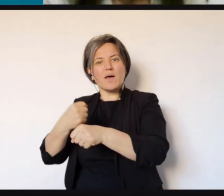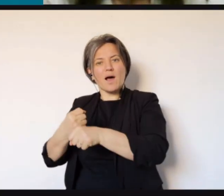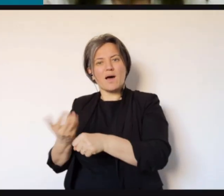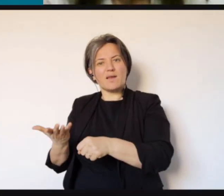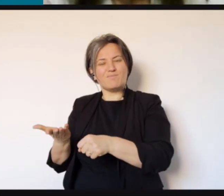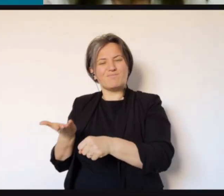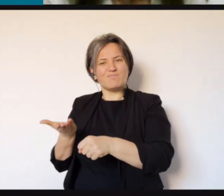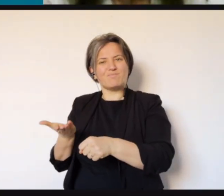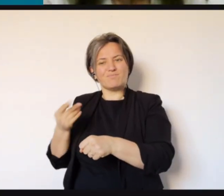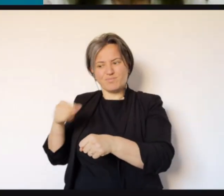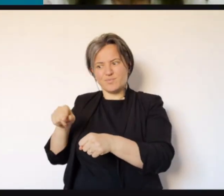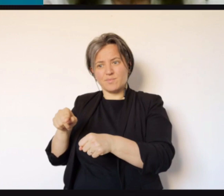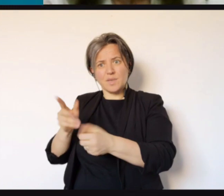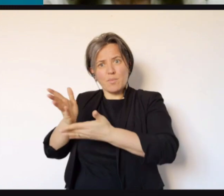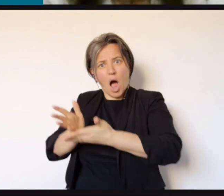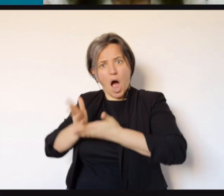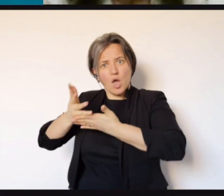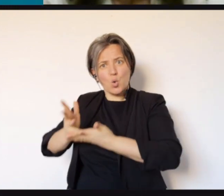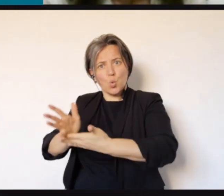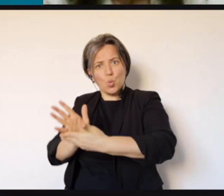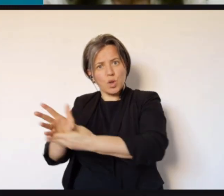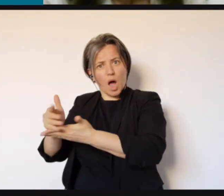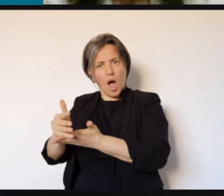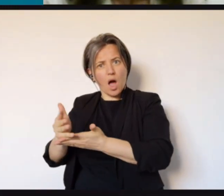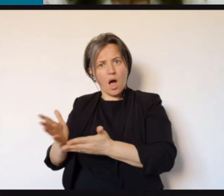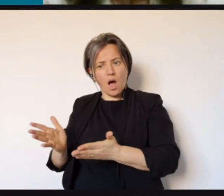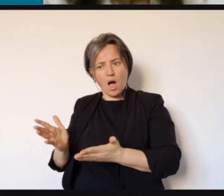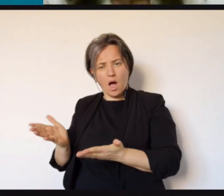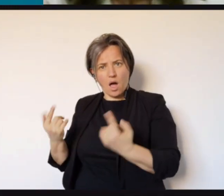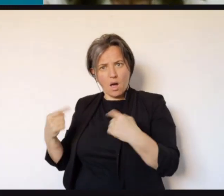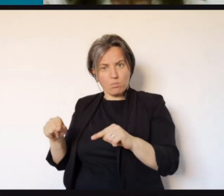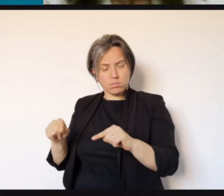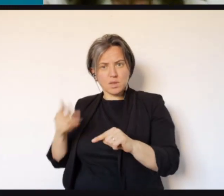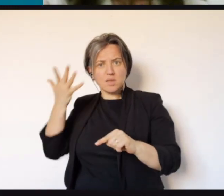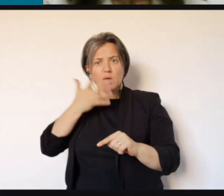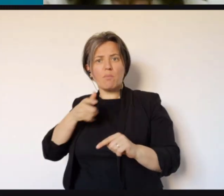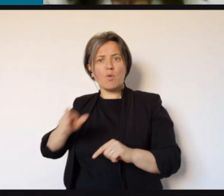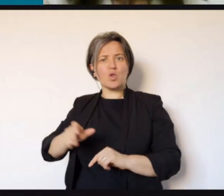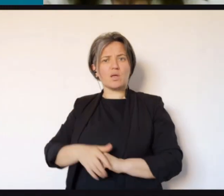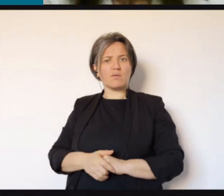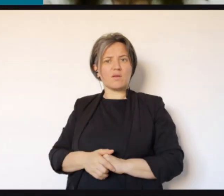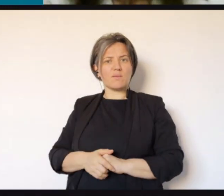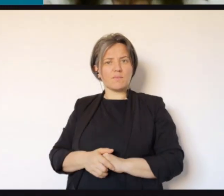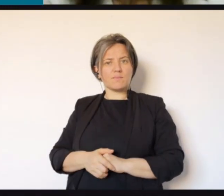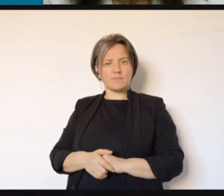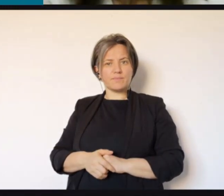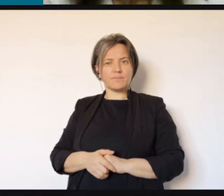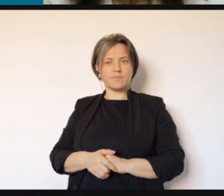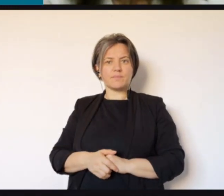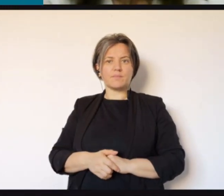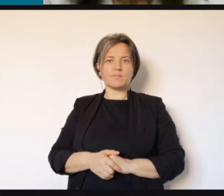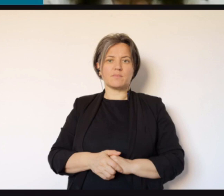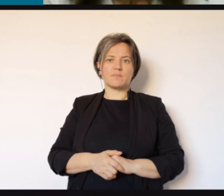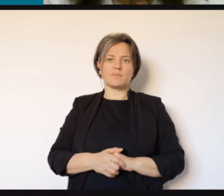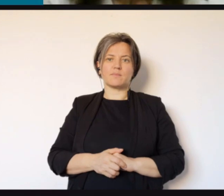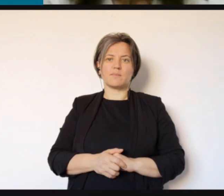cooperativa e ci si aiuta insieme, dov'è che è sbagliato?